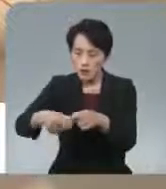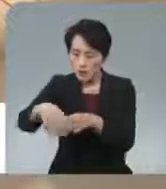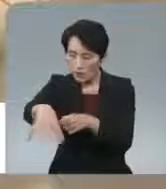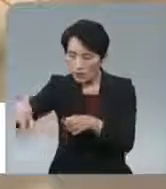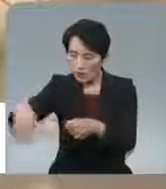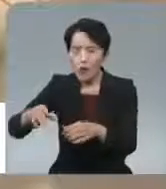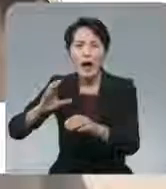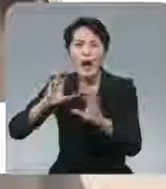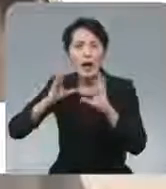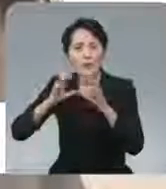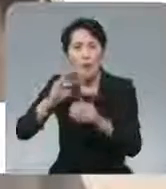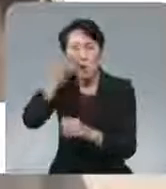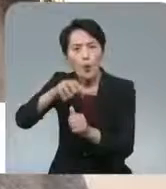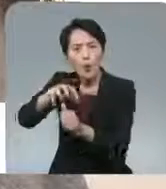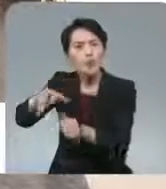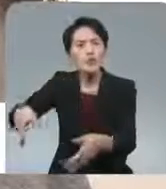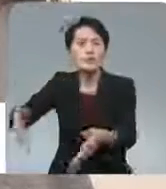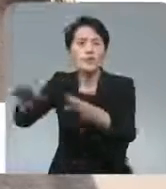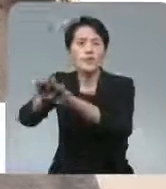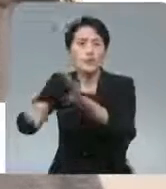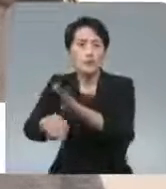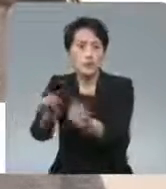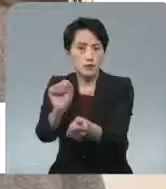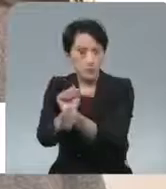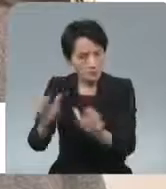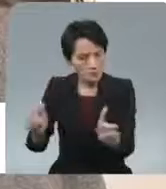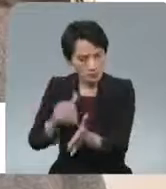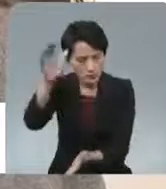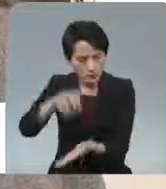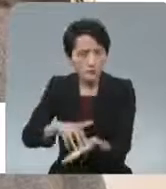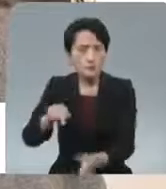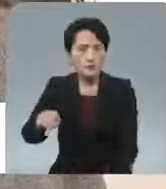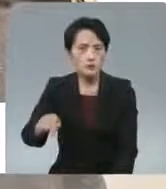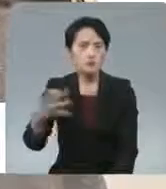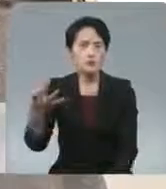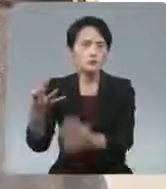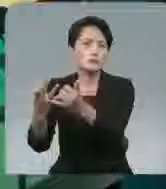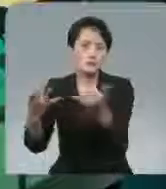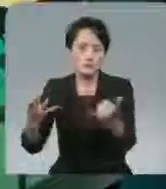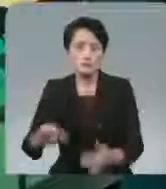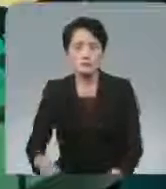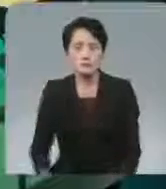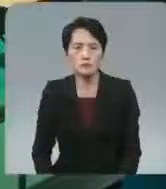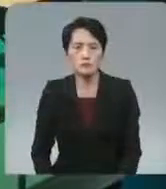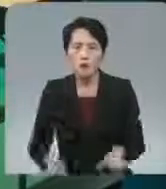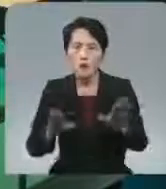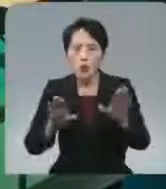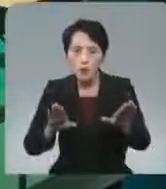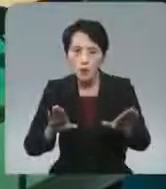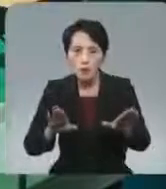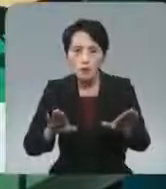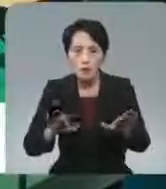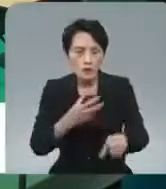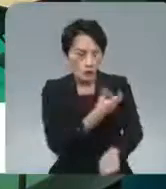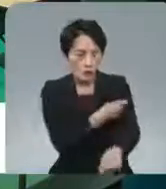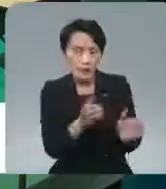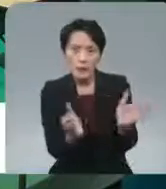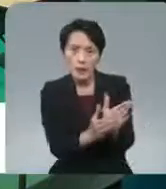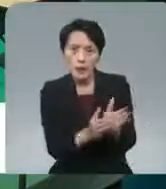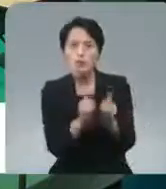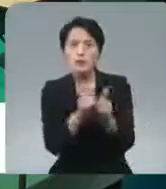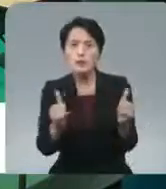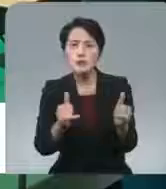thủ lô tôi khi nhận 35k nhiễm liên quan tới chợ cùng Tây Môn nâng tổng số ca nhiễm liên quan tới nơi này lên 120k